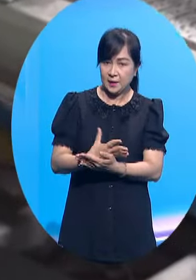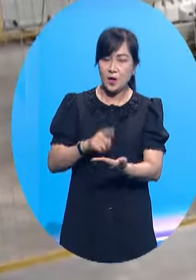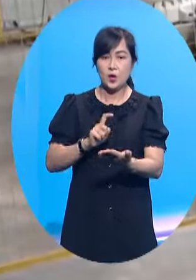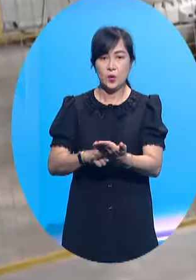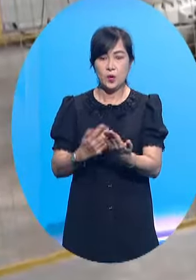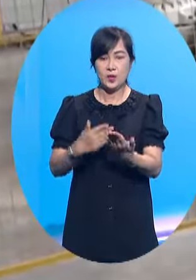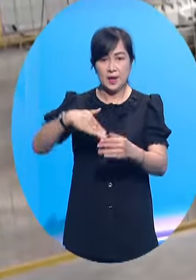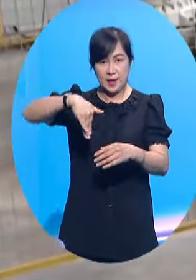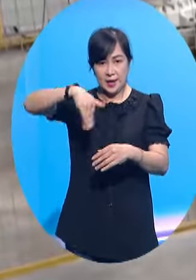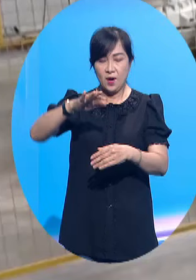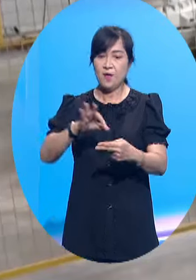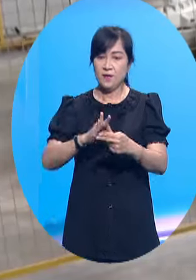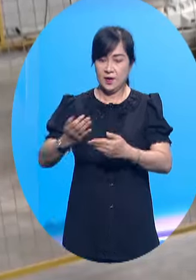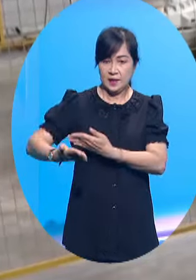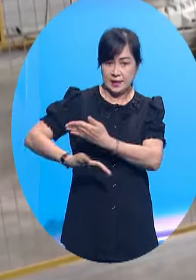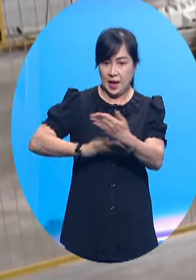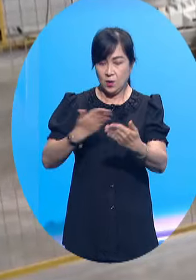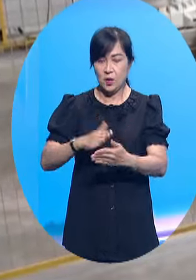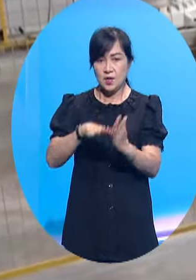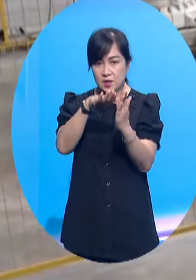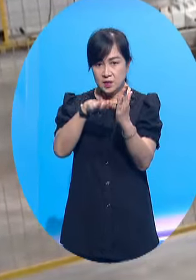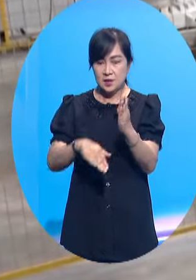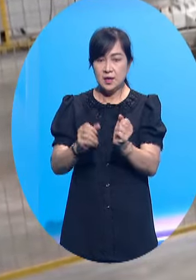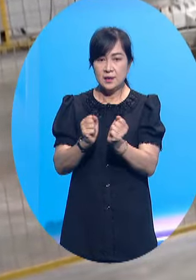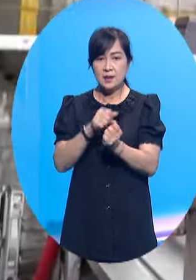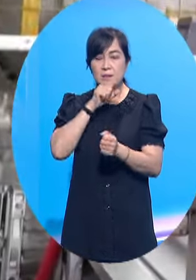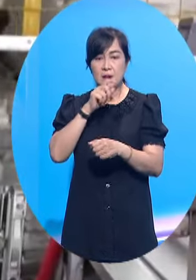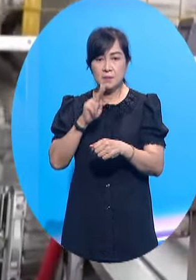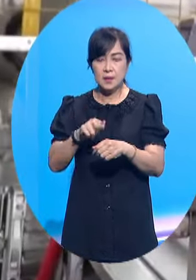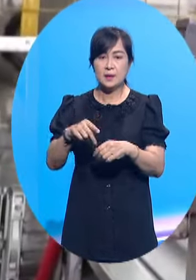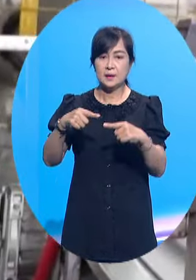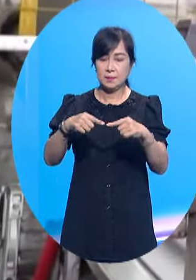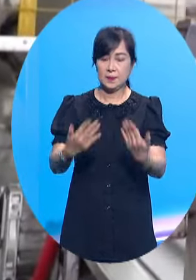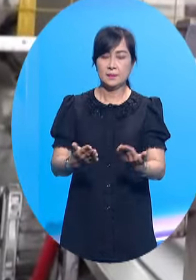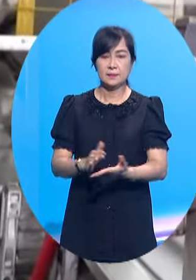đề xuất cao sẽ là vấn đề thảo luận chính trong chương trình nghị sự với ông Habeck trong chuyến thăm này.